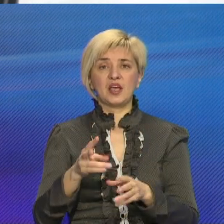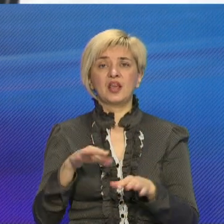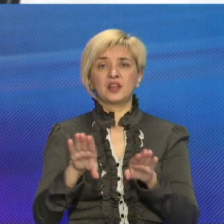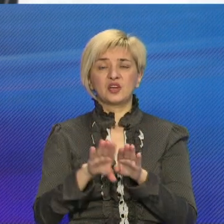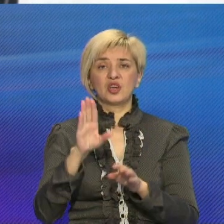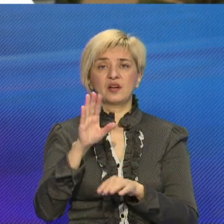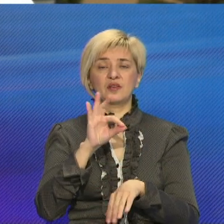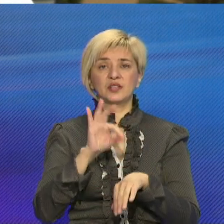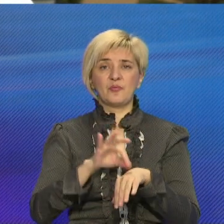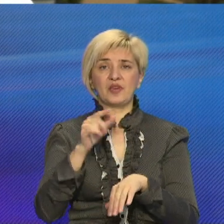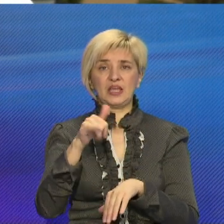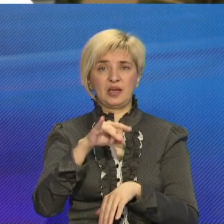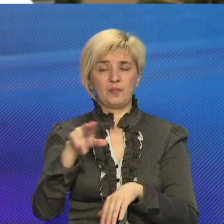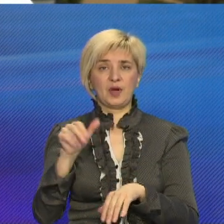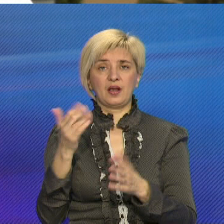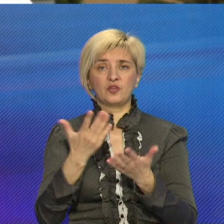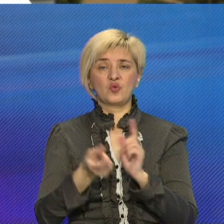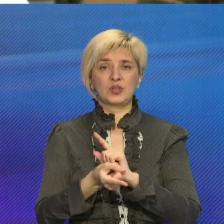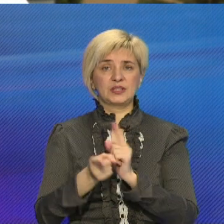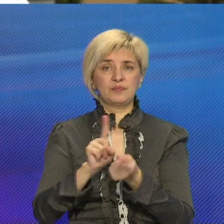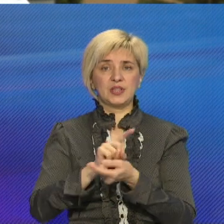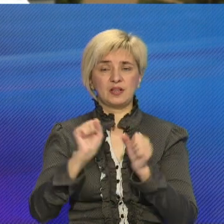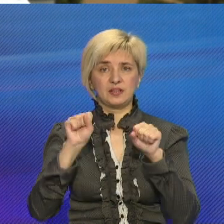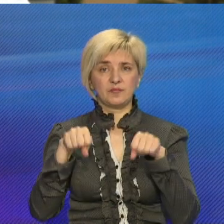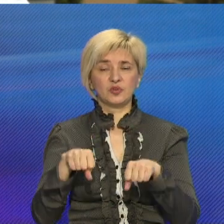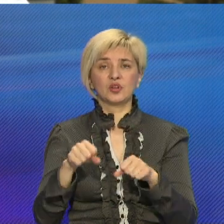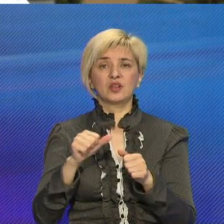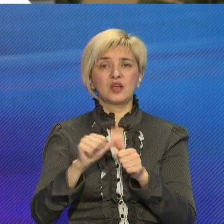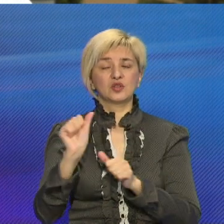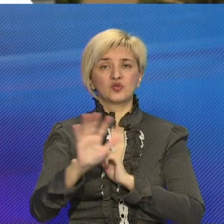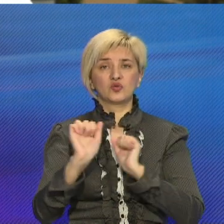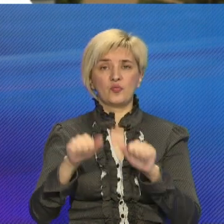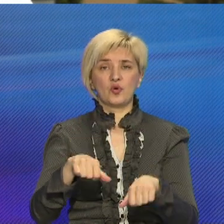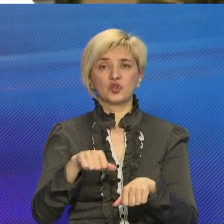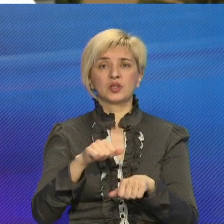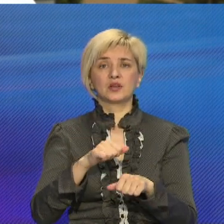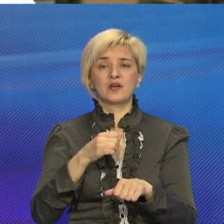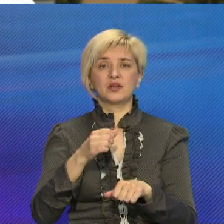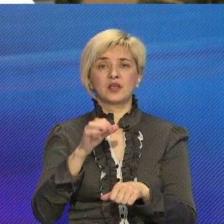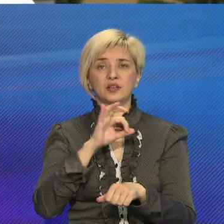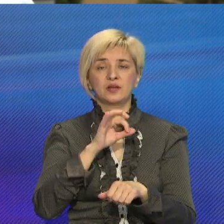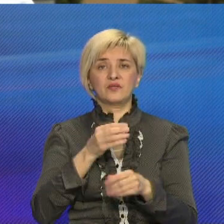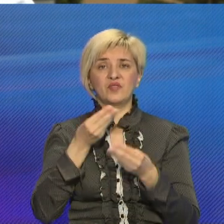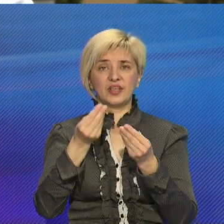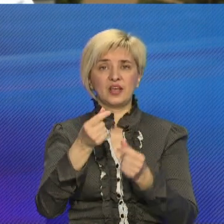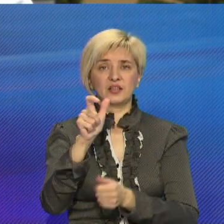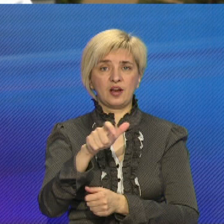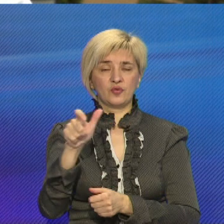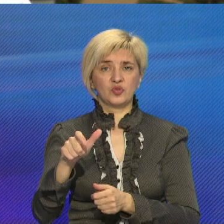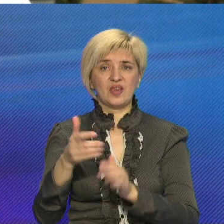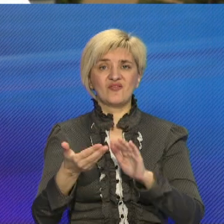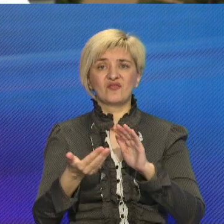тоже может подвергаться мутациям, и не исключено, что может задействовать и человеческие ресурсы и